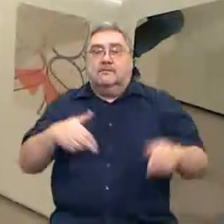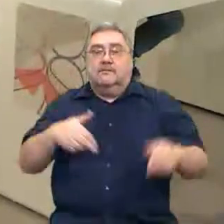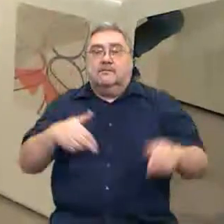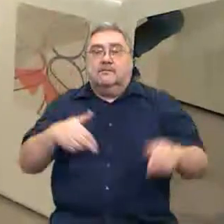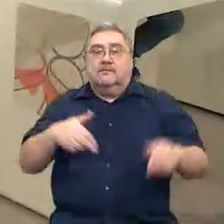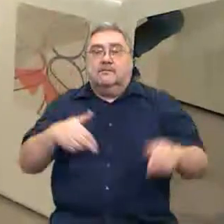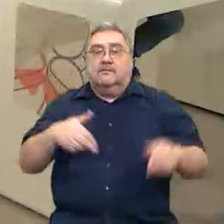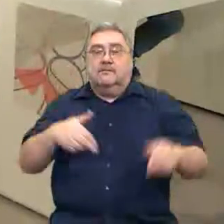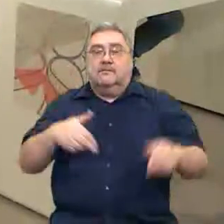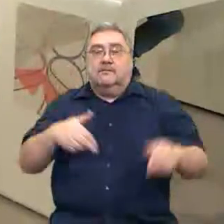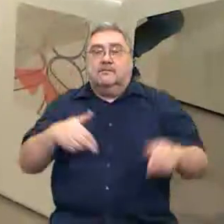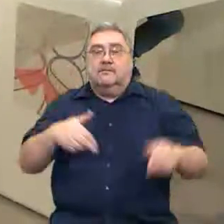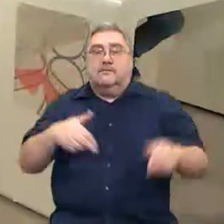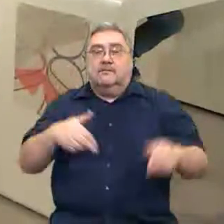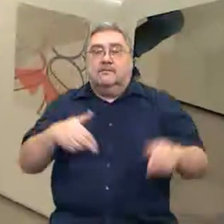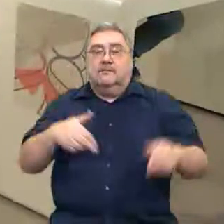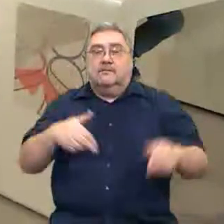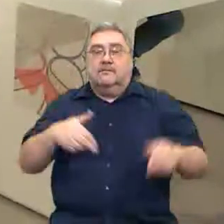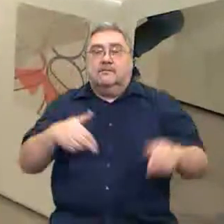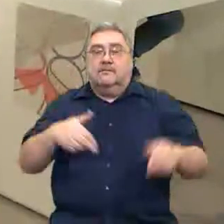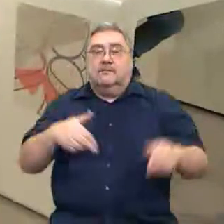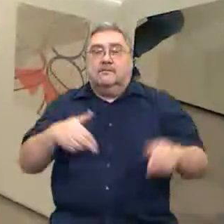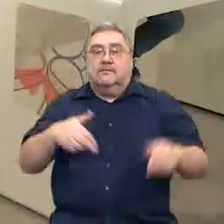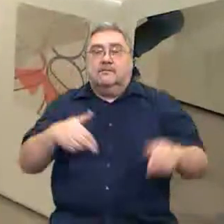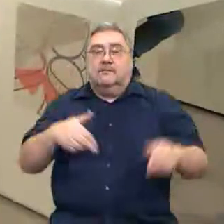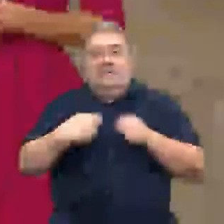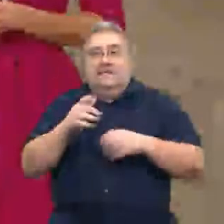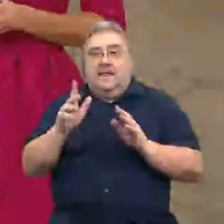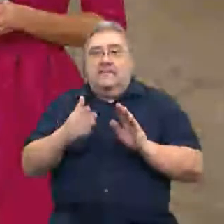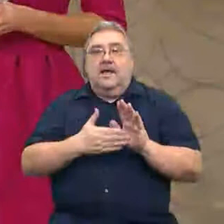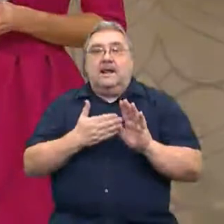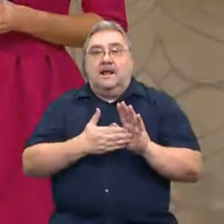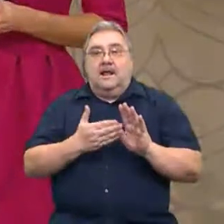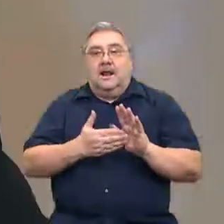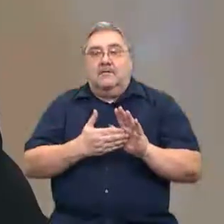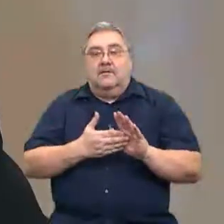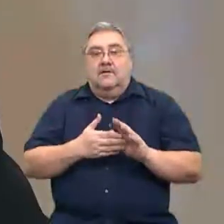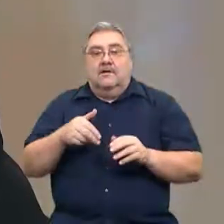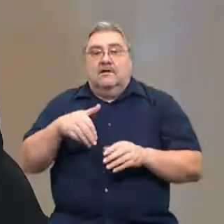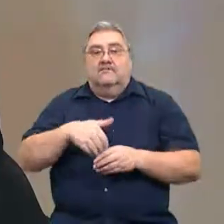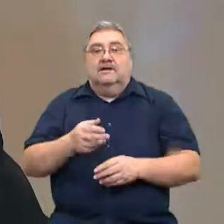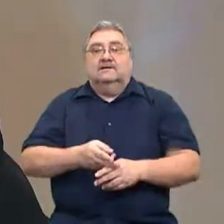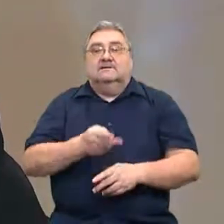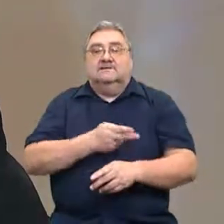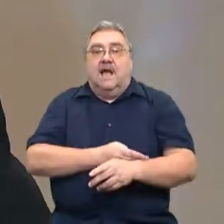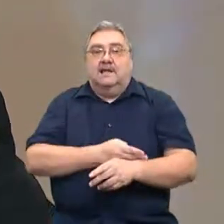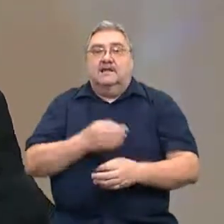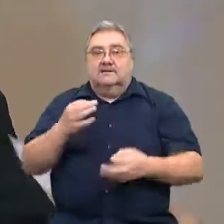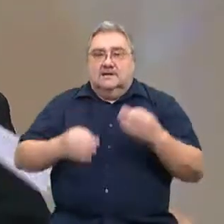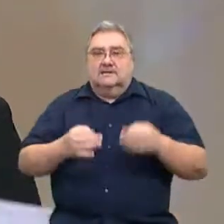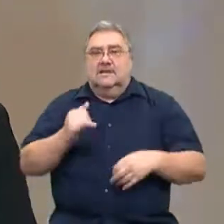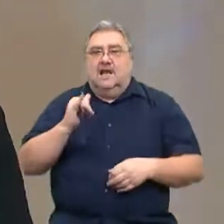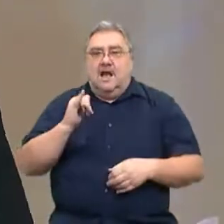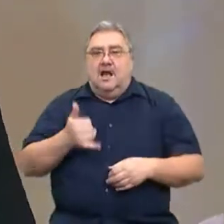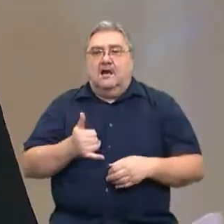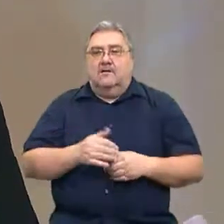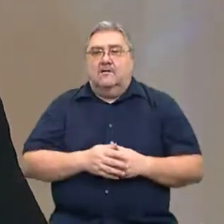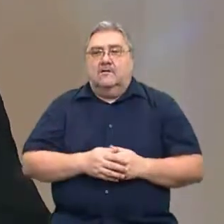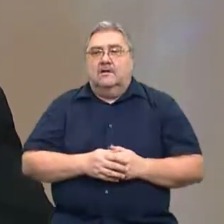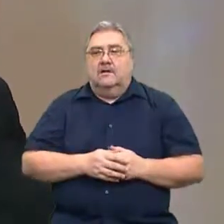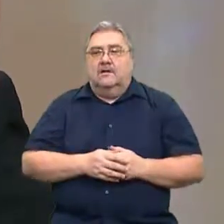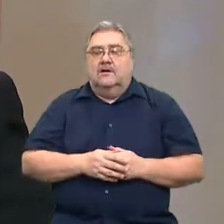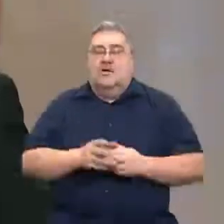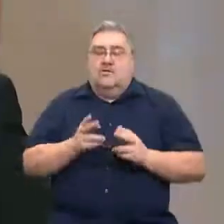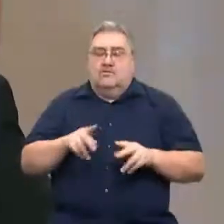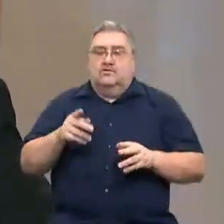Praze? Pokud nemůžeme vím, dělat tedy reklamu. Ta neděláme reklamu, ale pokud vím, ve státních zařízeních jsou k dispozici dokonce i